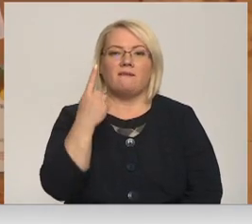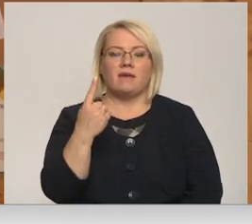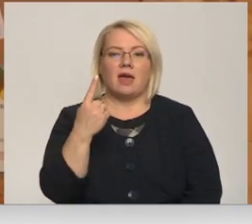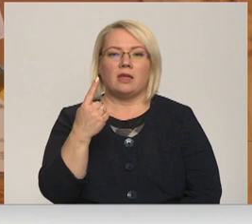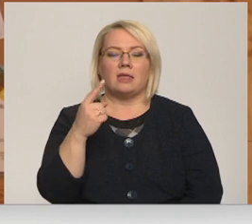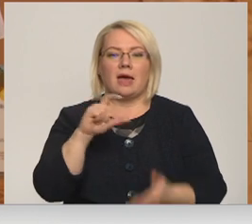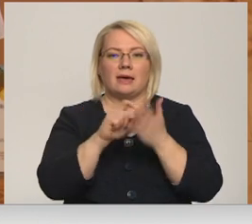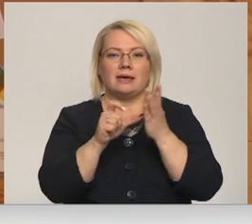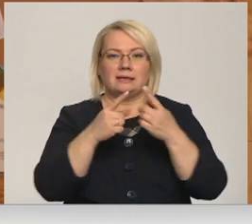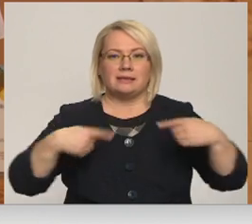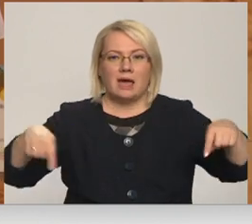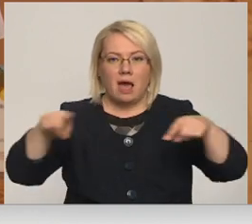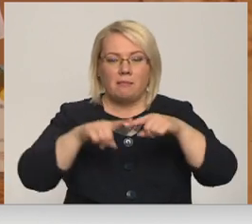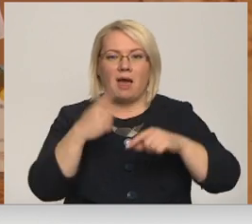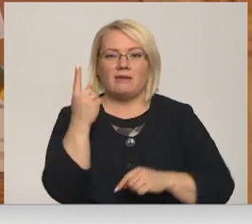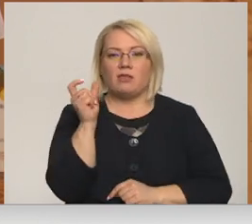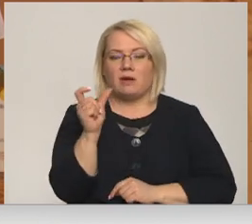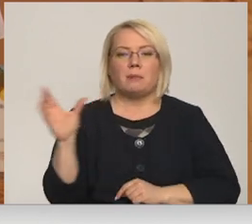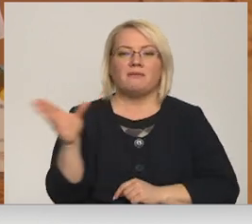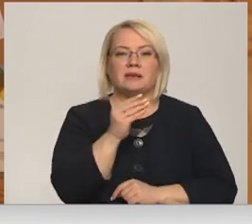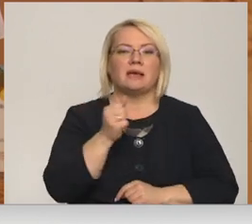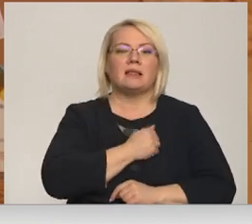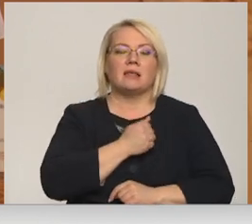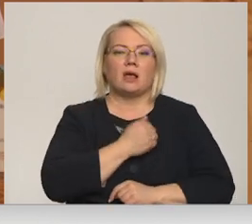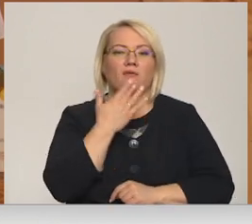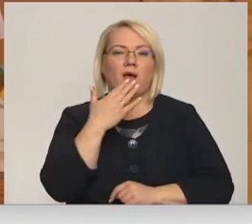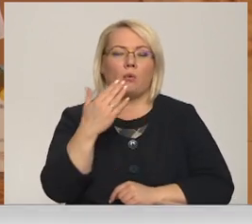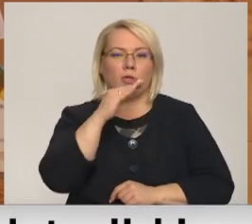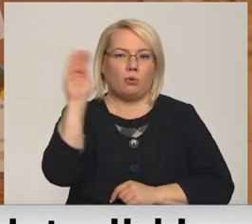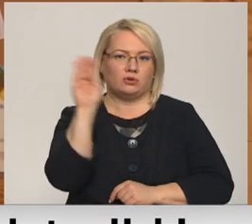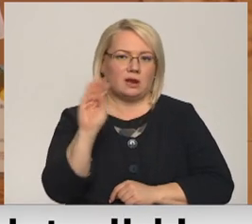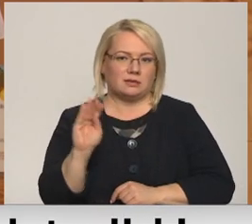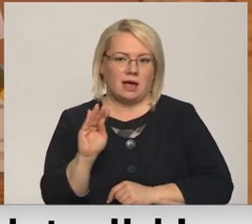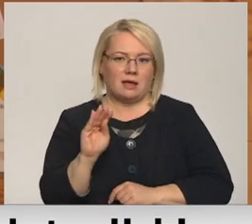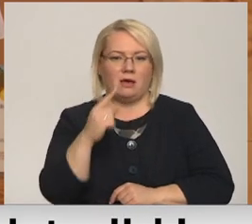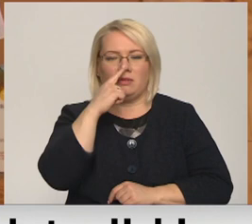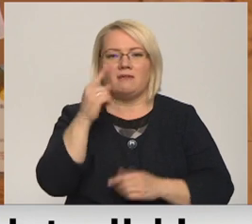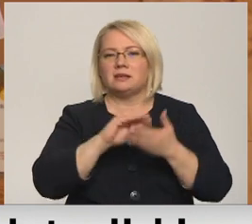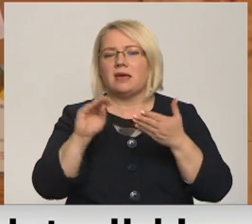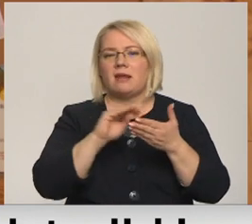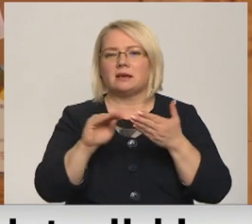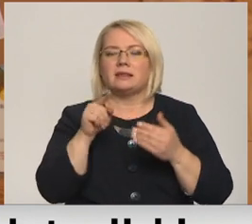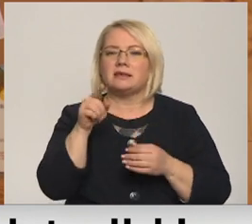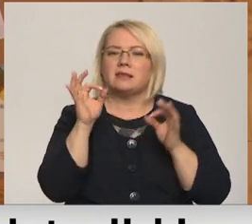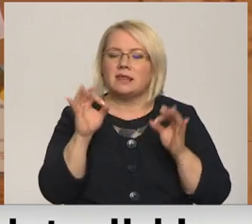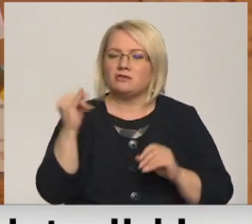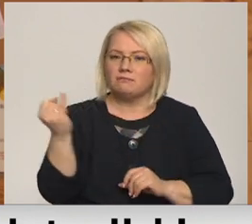uzstaba ir latgalieši uzrakstātie. Viņš vienkārši uzrakstātie latvijas. Nu, tas to ar uzstaba ir